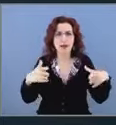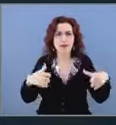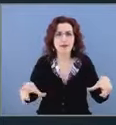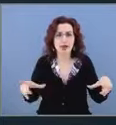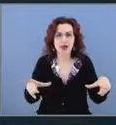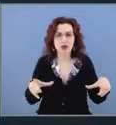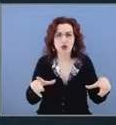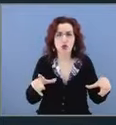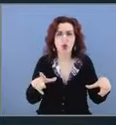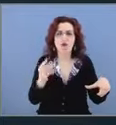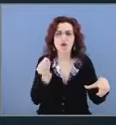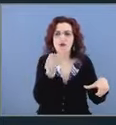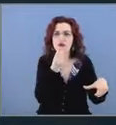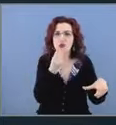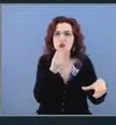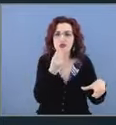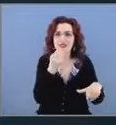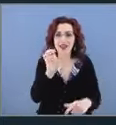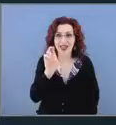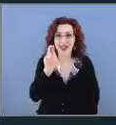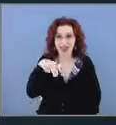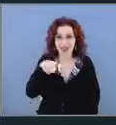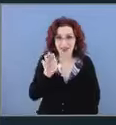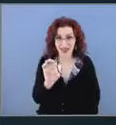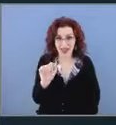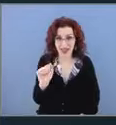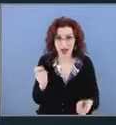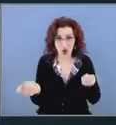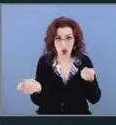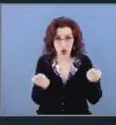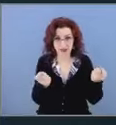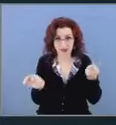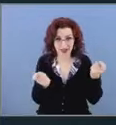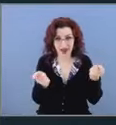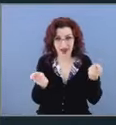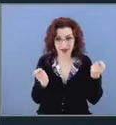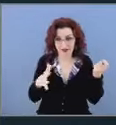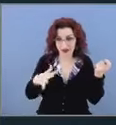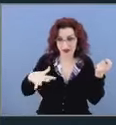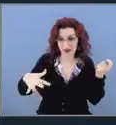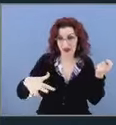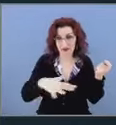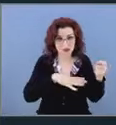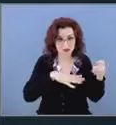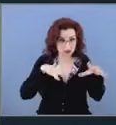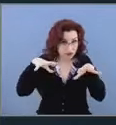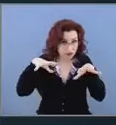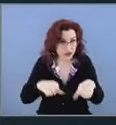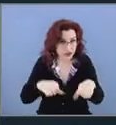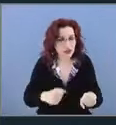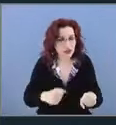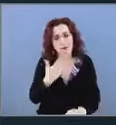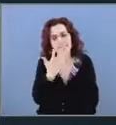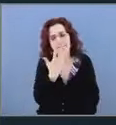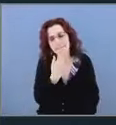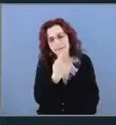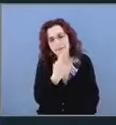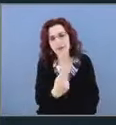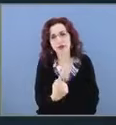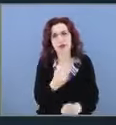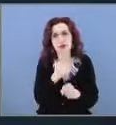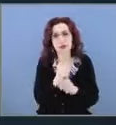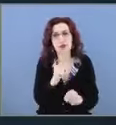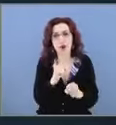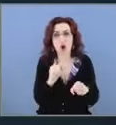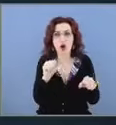molto impegnata sul territorio. Ecco, mi piace sottolineare la possibilità di accedere ai nostri laboratori,